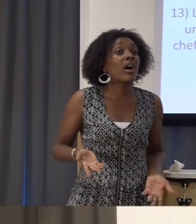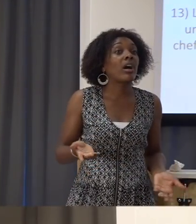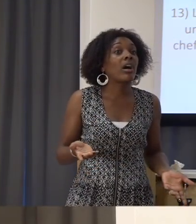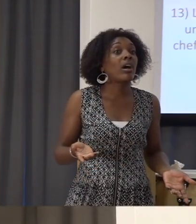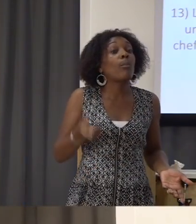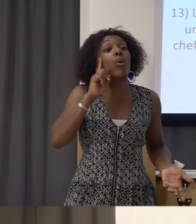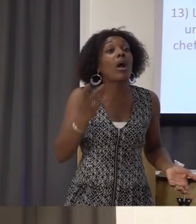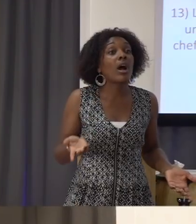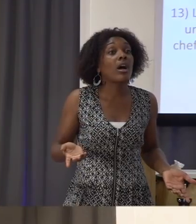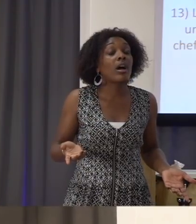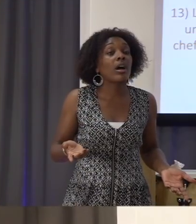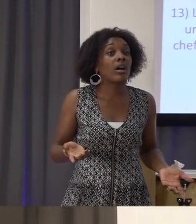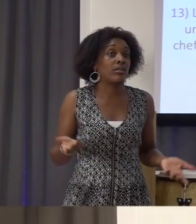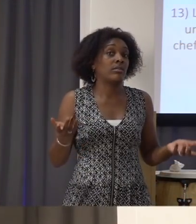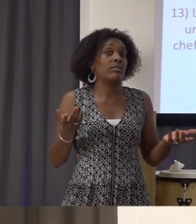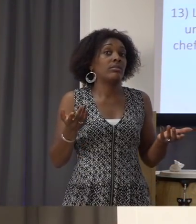L'esprit